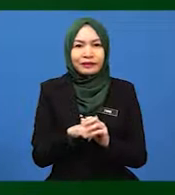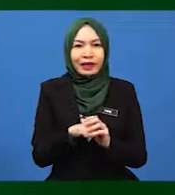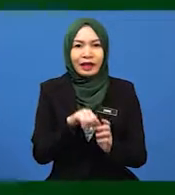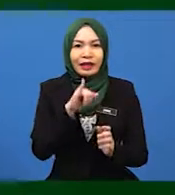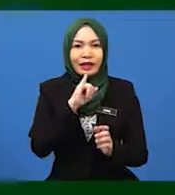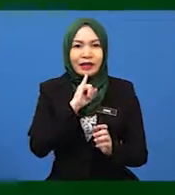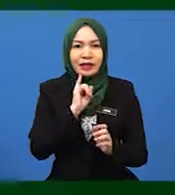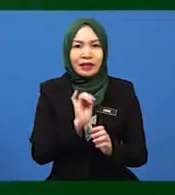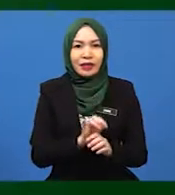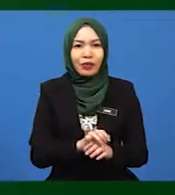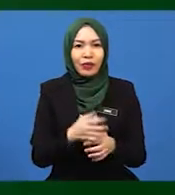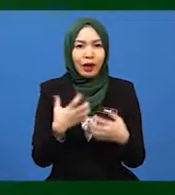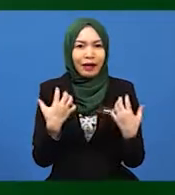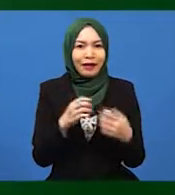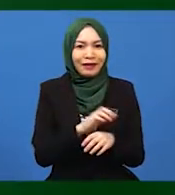takut terjatuh ke tanah.